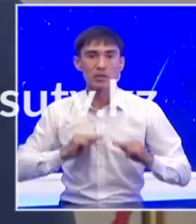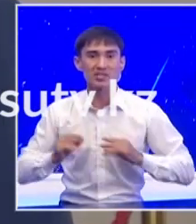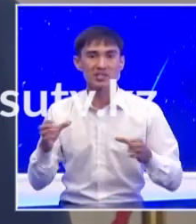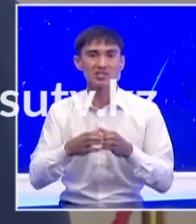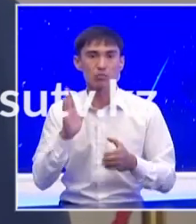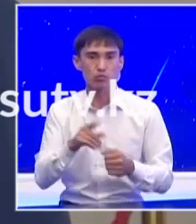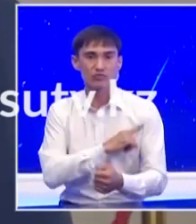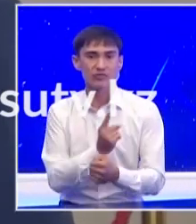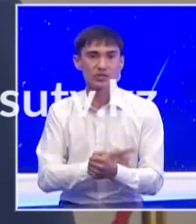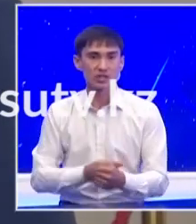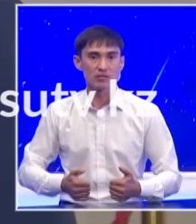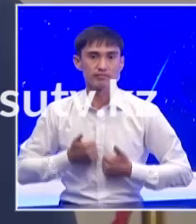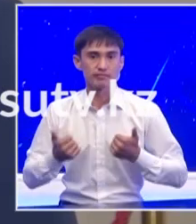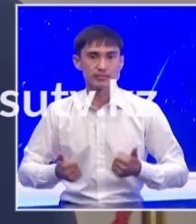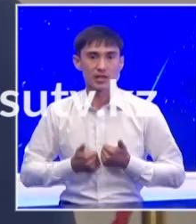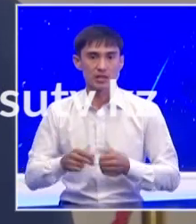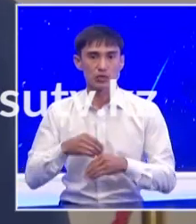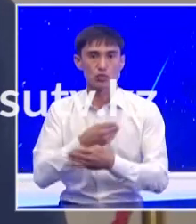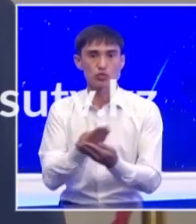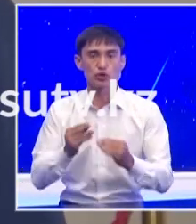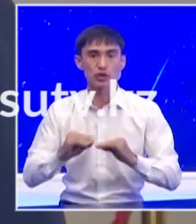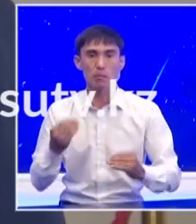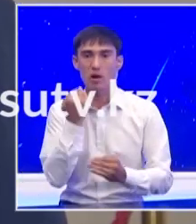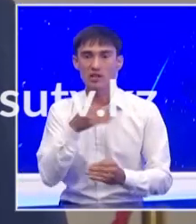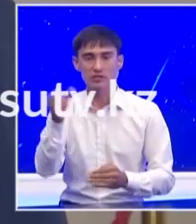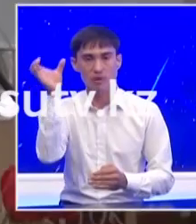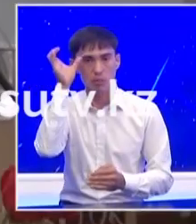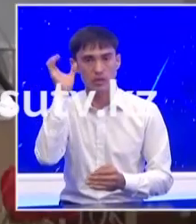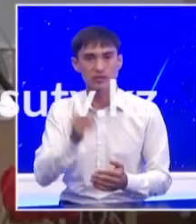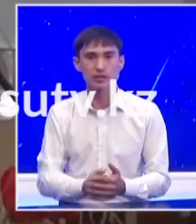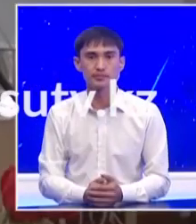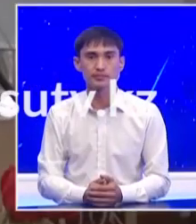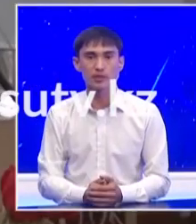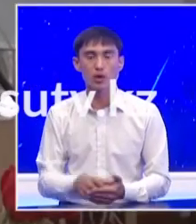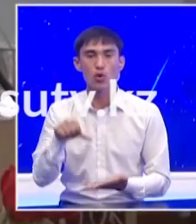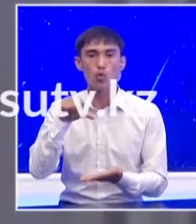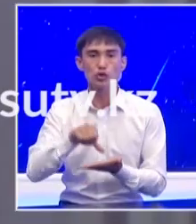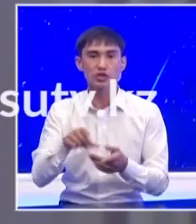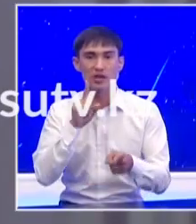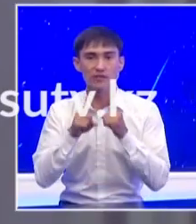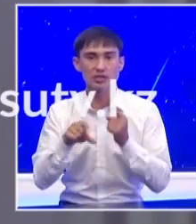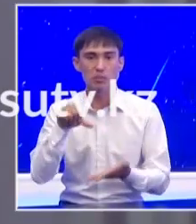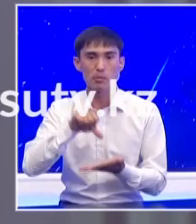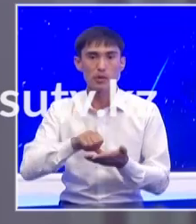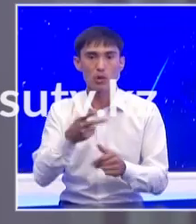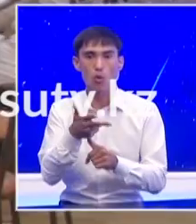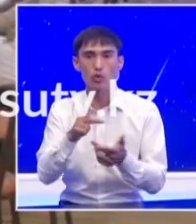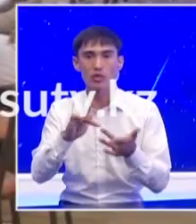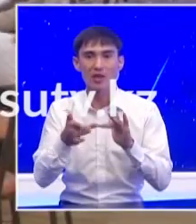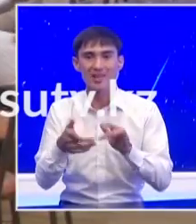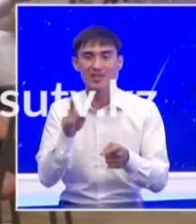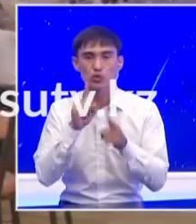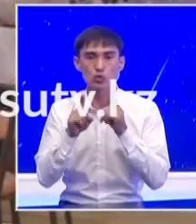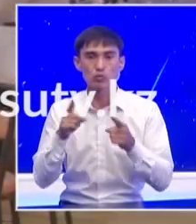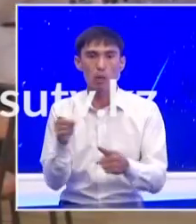будет прикладывать все усилия, чтобы дать ученикам качественное образование. Участники конференции побывали и на онлайн-экскурсии по